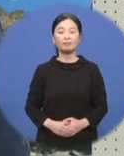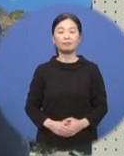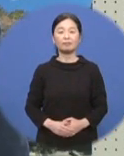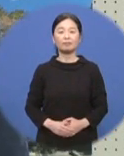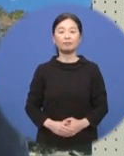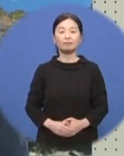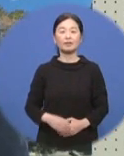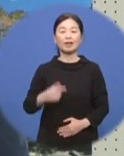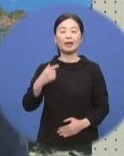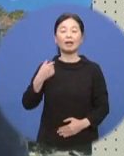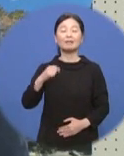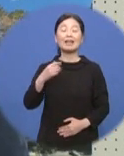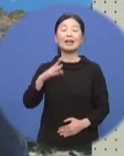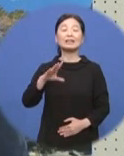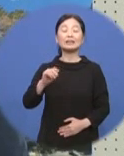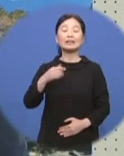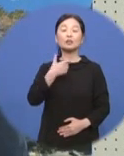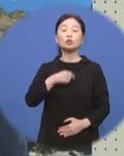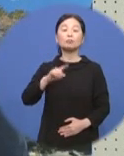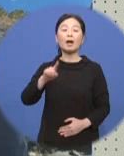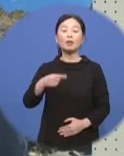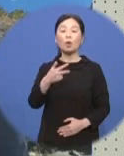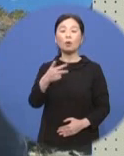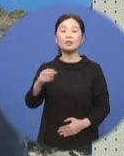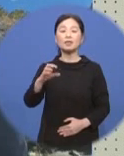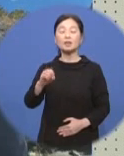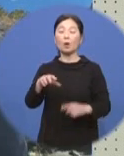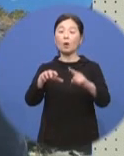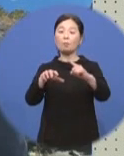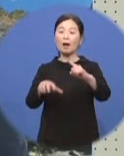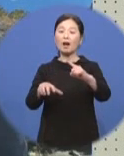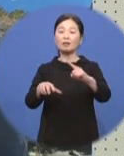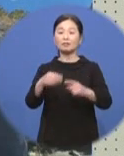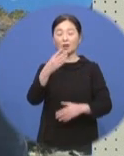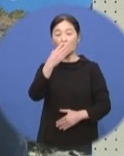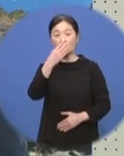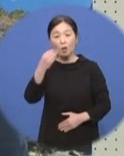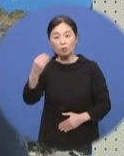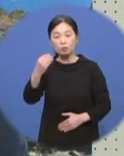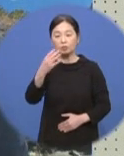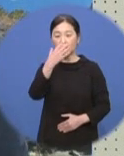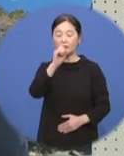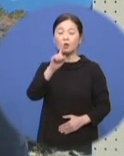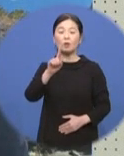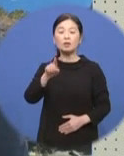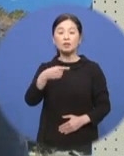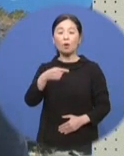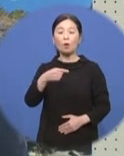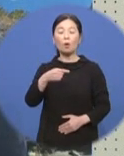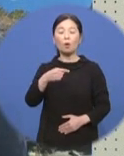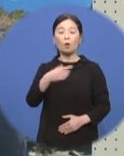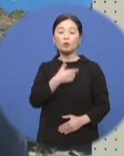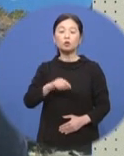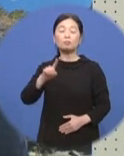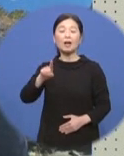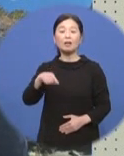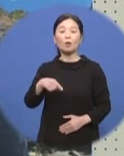南紀熊野ジオパークの魅力とかをですね、吉野熊野国立公園と協力しなが